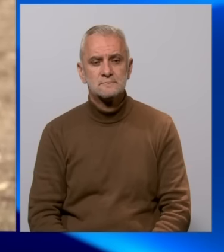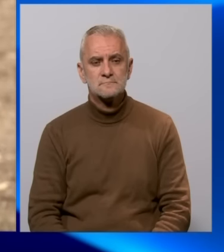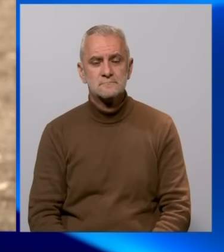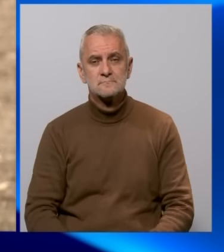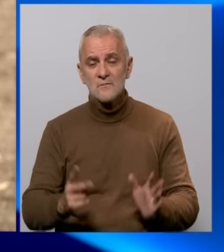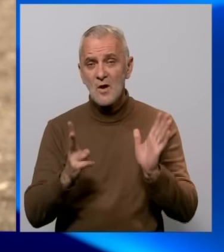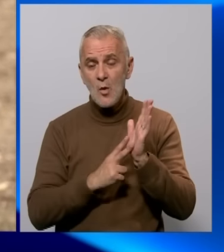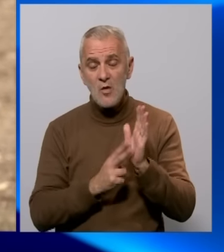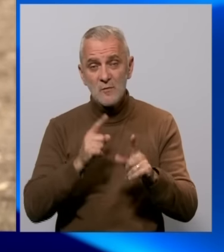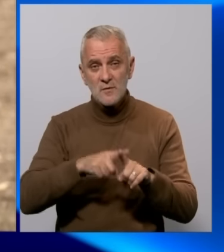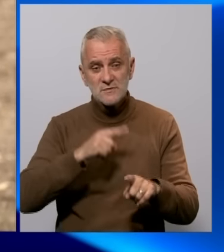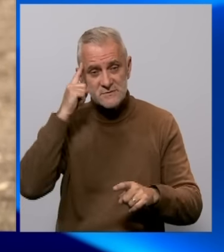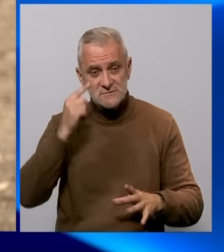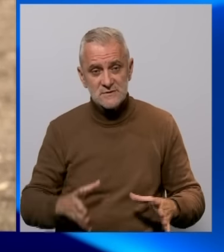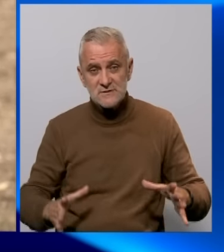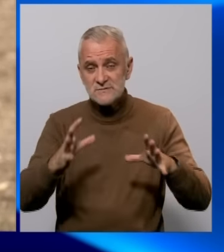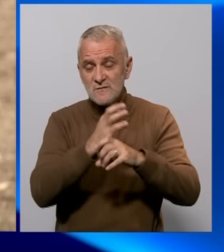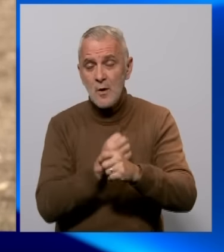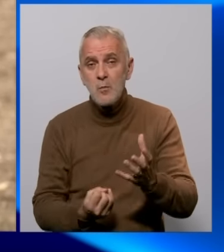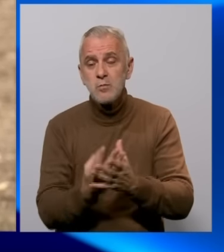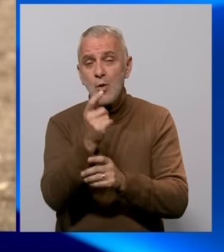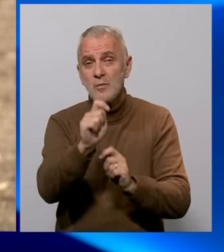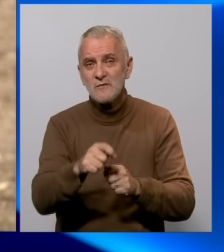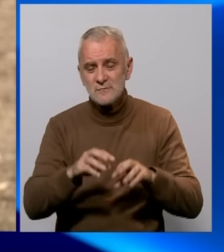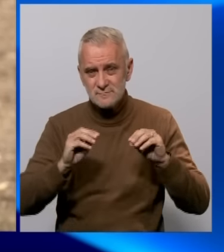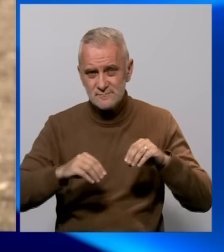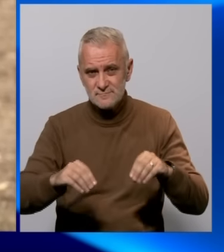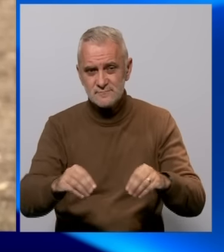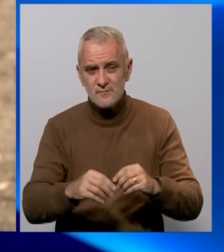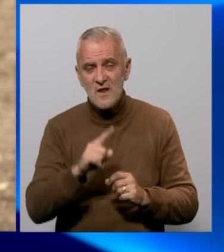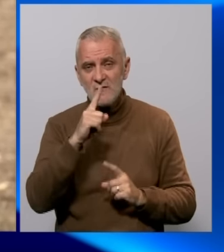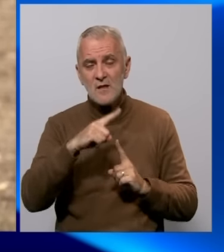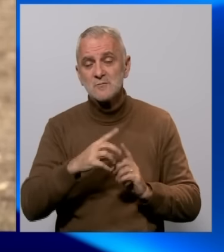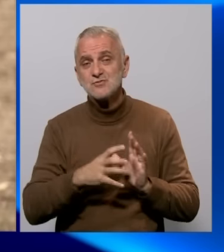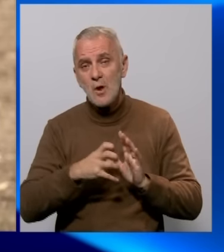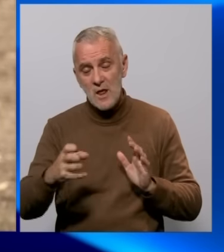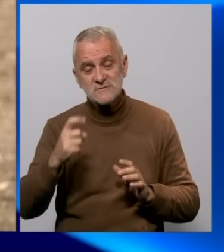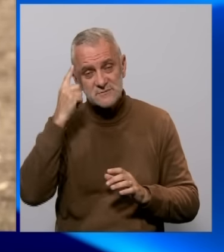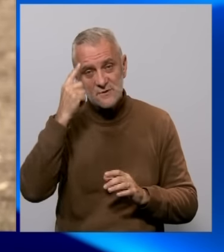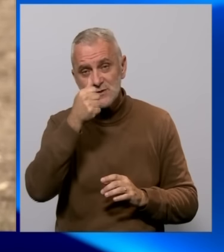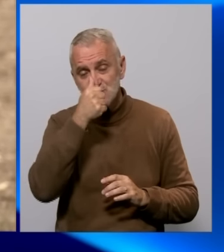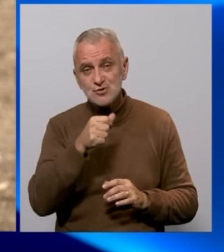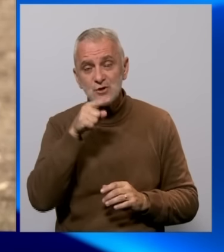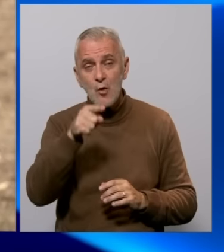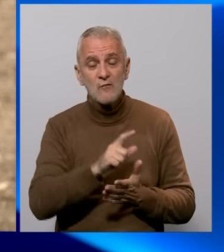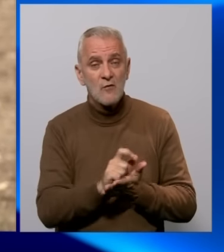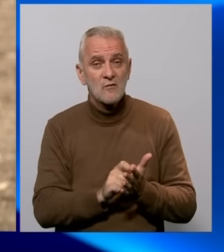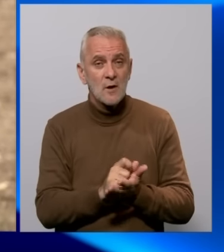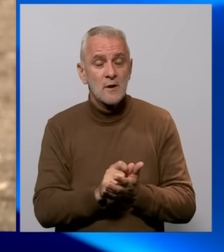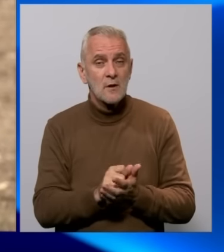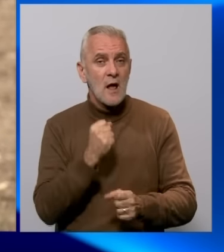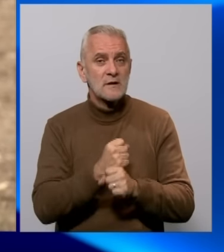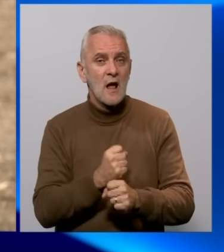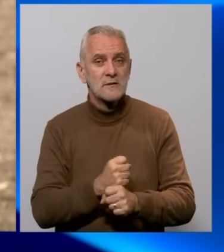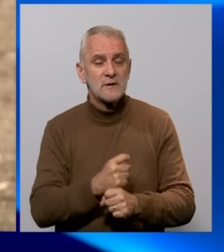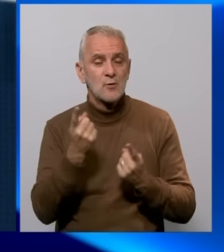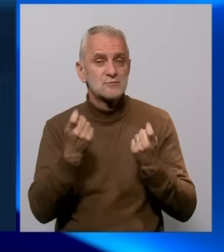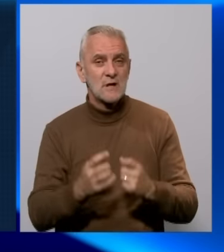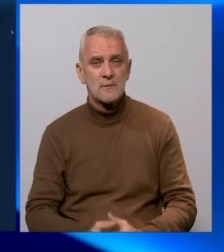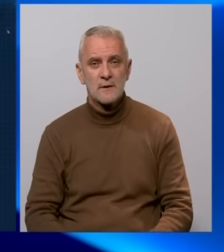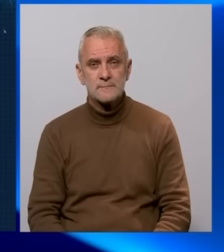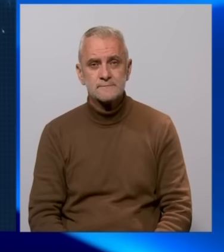Novembar mjesec označava kraj poljoprivredne sezone u Semberi. Ja sam Ivana Trbić, u nastavku saznajte šta se u ovom periodu godine radi u semberskim